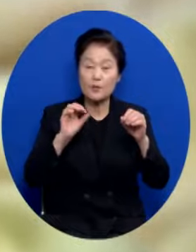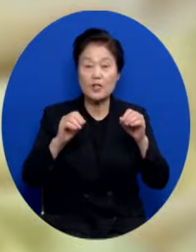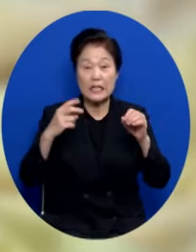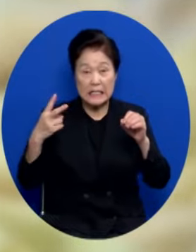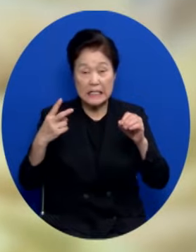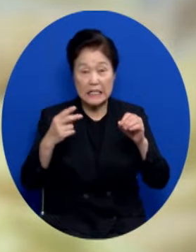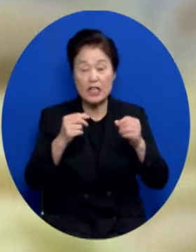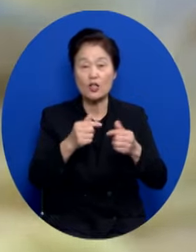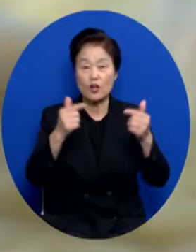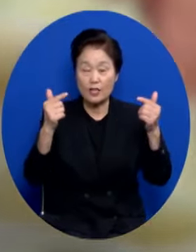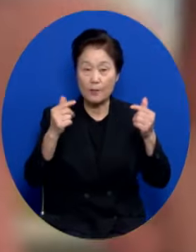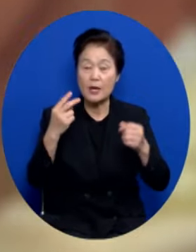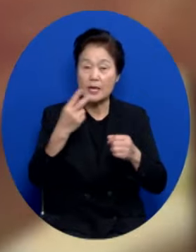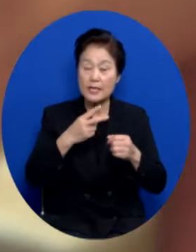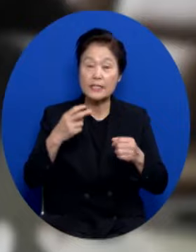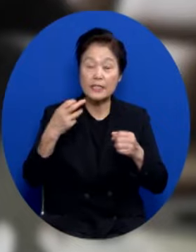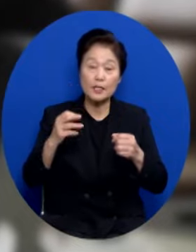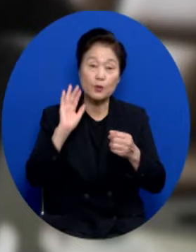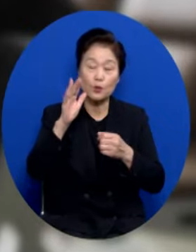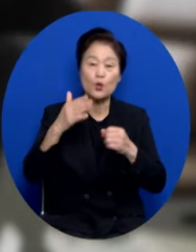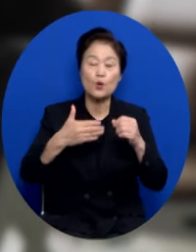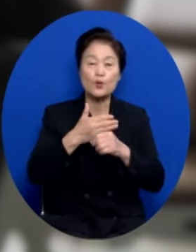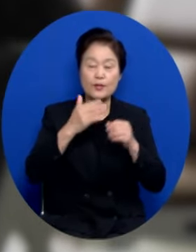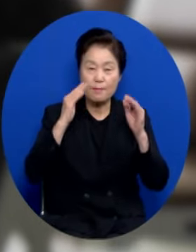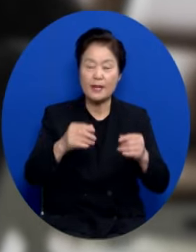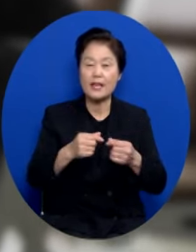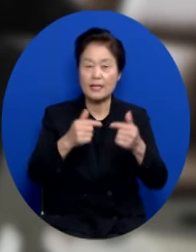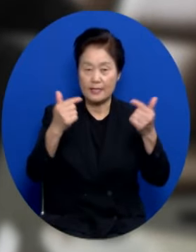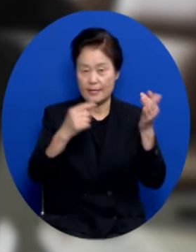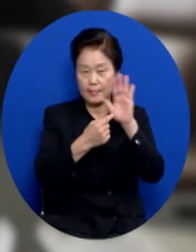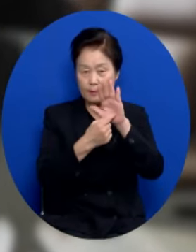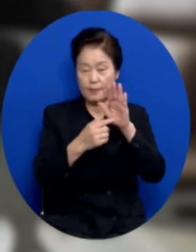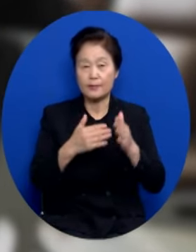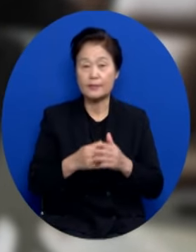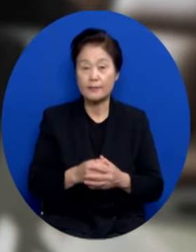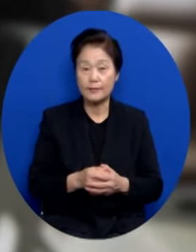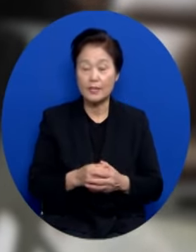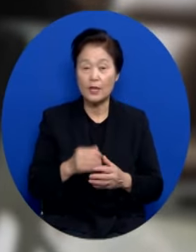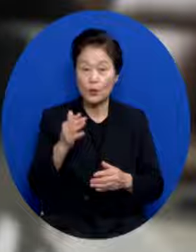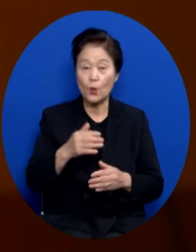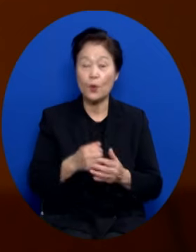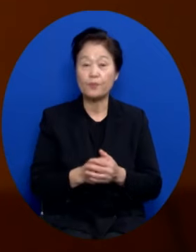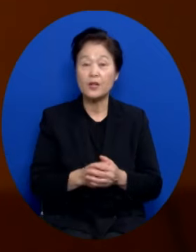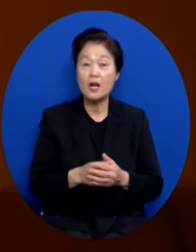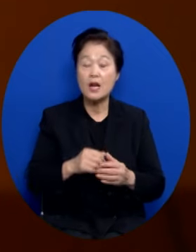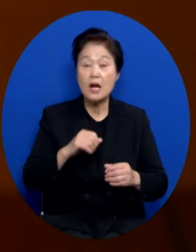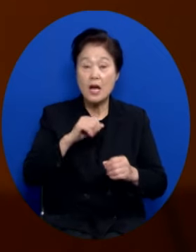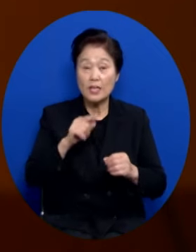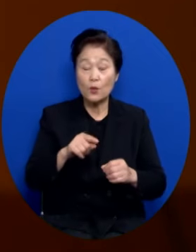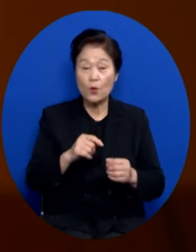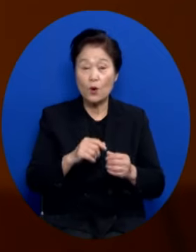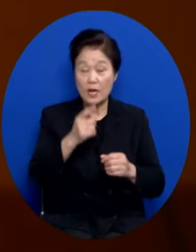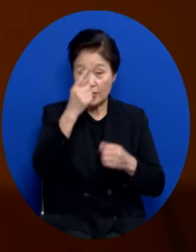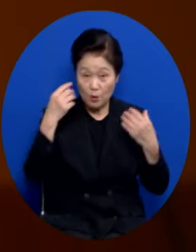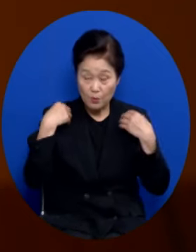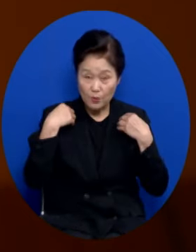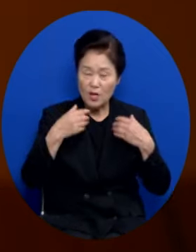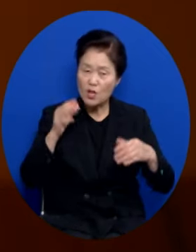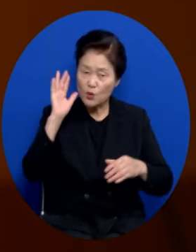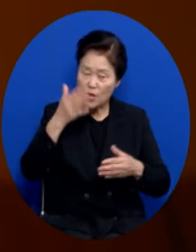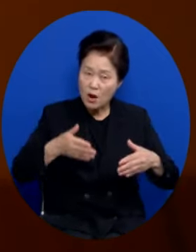오르면서 2015년 이후 9년 만에 반등할 것이라고 내다봤습니다. 저고위와 예산정책처는 최근 출생아